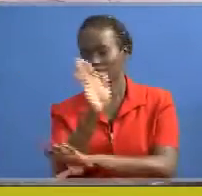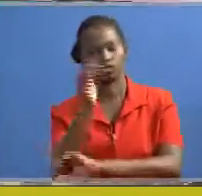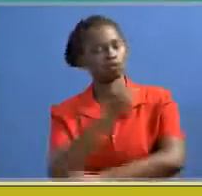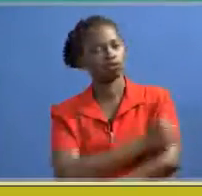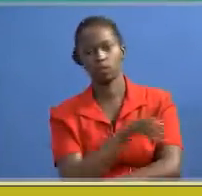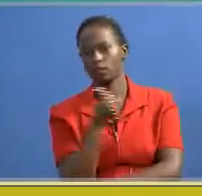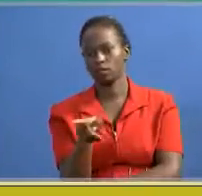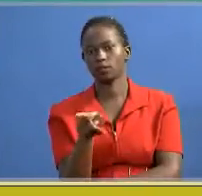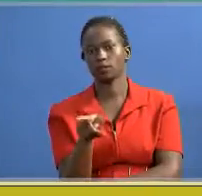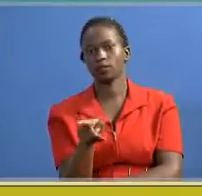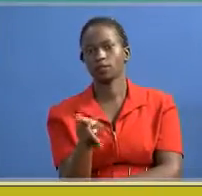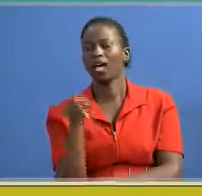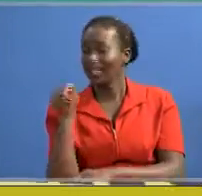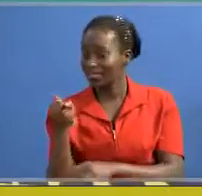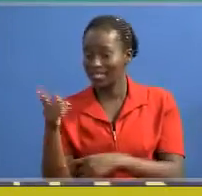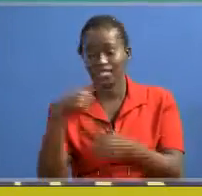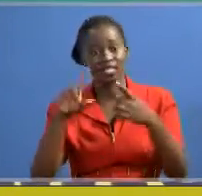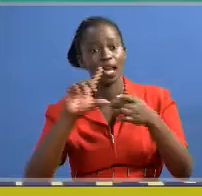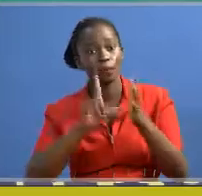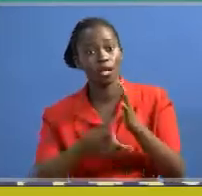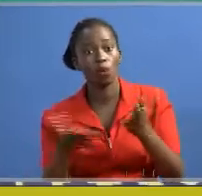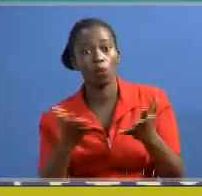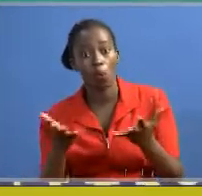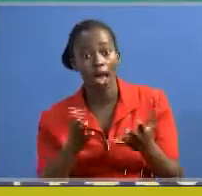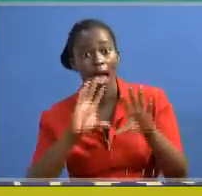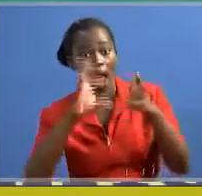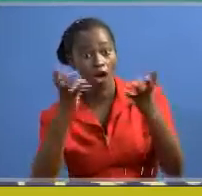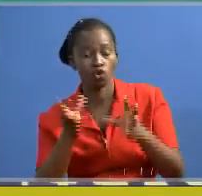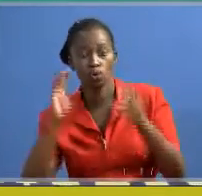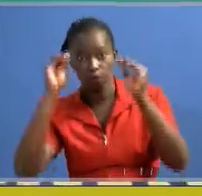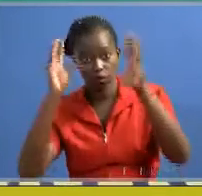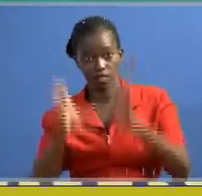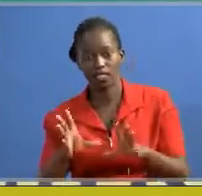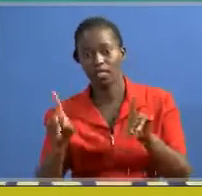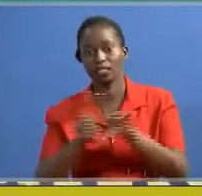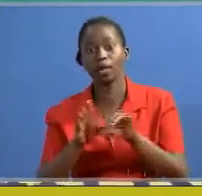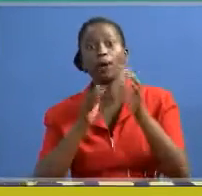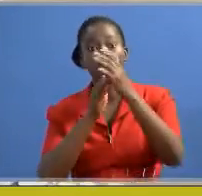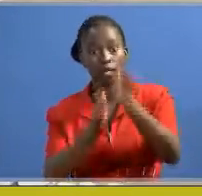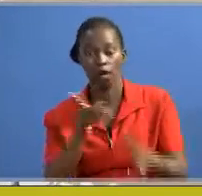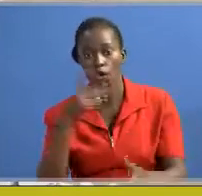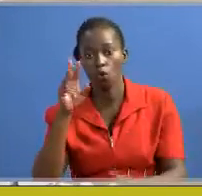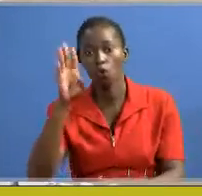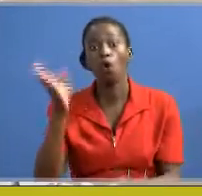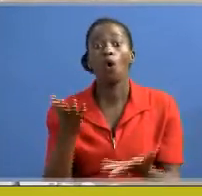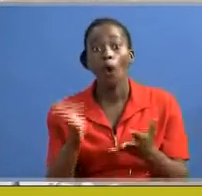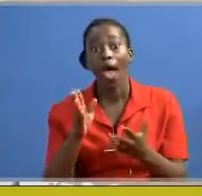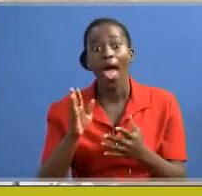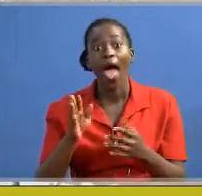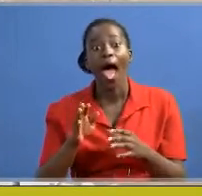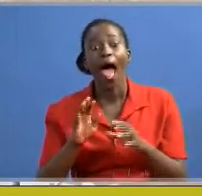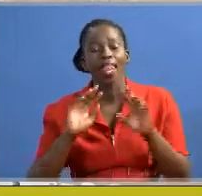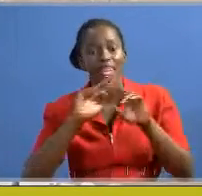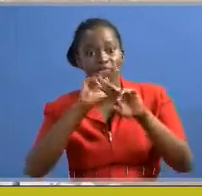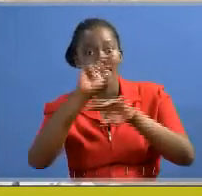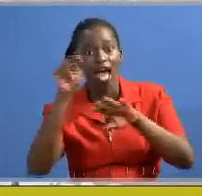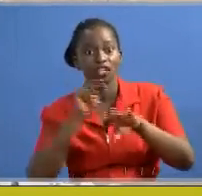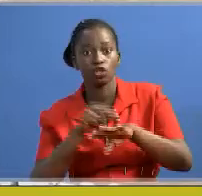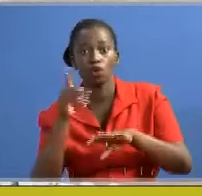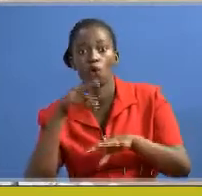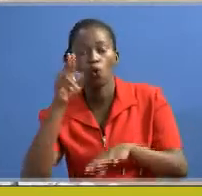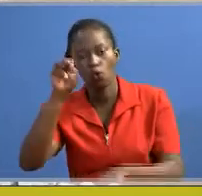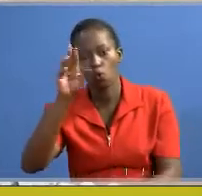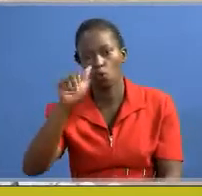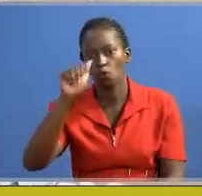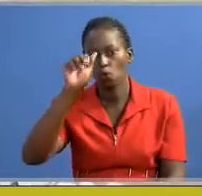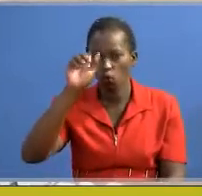shule. Haya kijiri, kikundi cha muungano wa walimu nchini kikiongozwa na mwanachama wa baraza la kitaifa la NAT eneo la bonde la